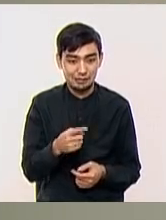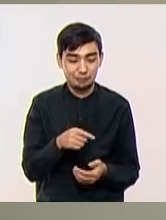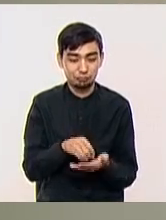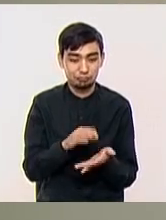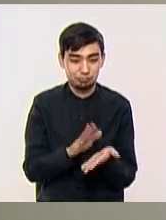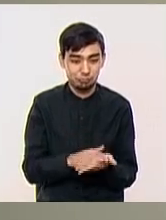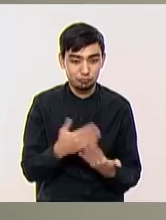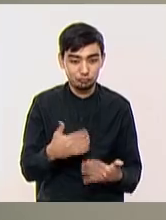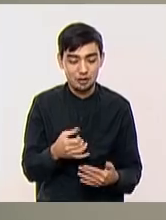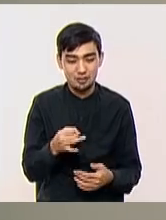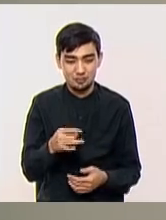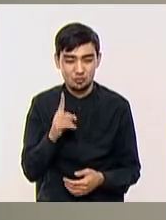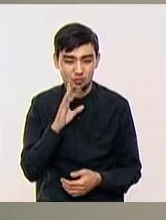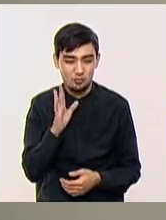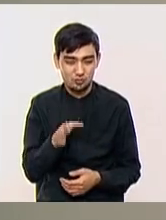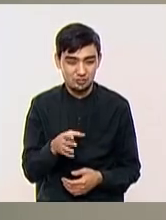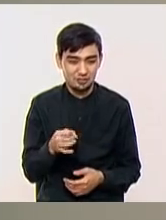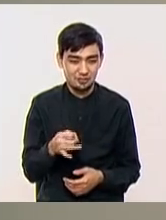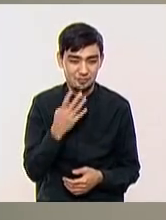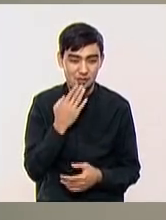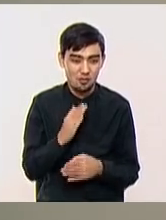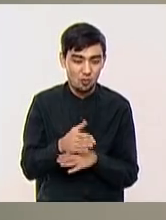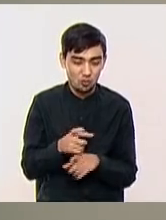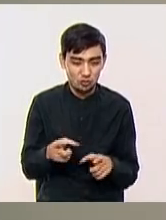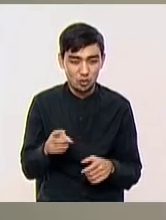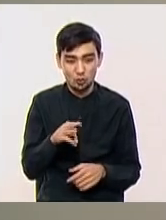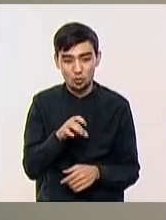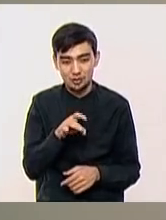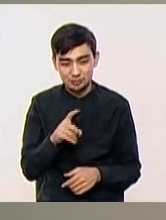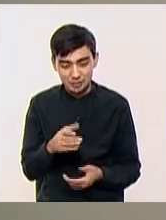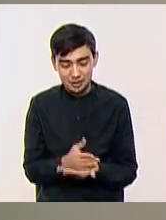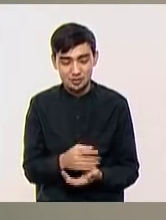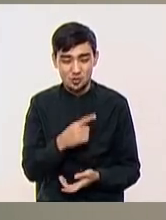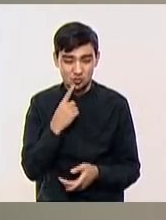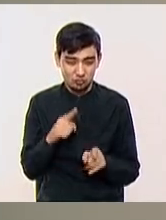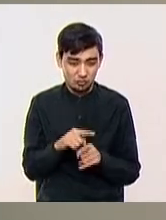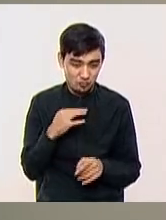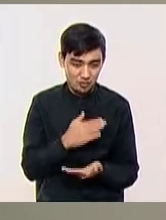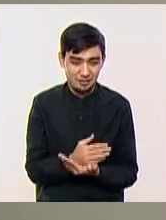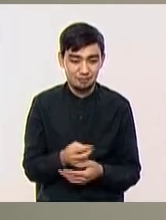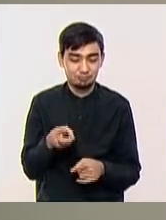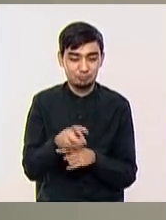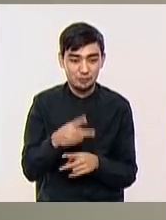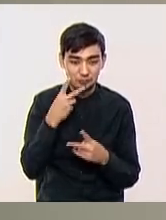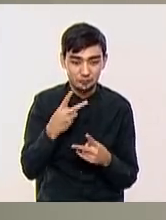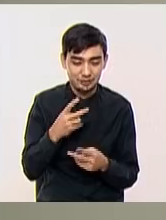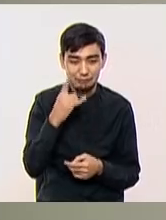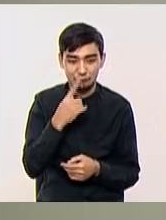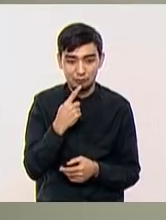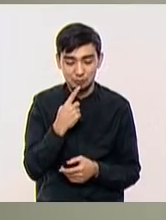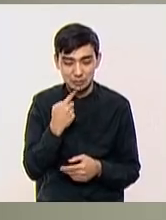әрине қолайсыздық тудырады. Біздің шетелдік қонақтарымыз бар, туризм бар, қанша дегенмен бізде әлде болса қазақ